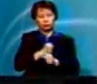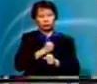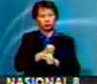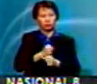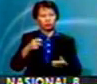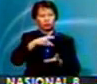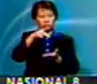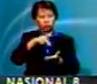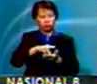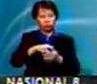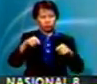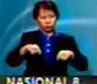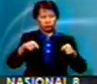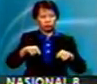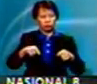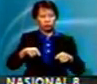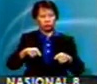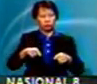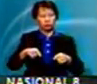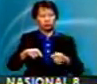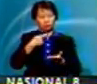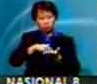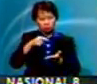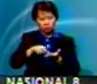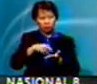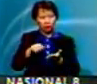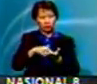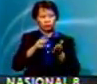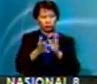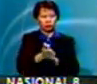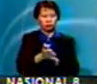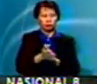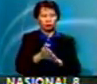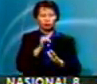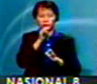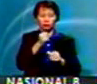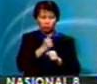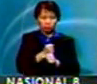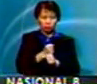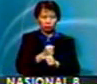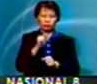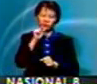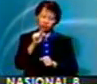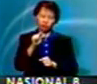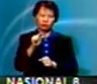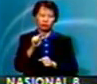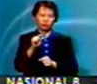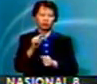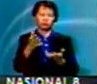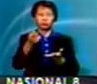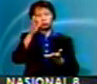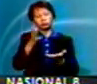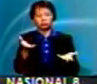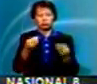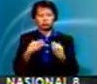Pusat lah pun ada kayaknya. Belanja tu tak. Jadi kita kata tak dapat lah dia. Sikit. Jadi tak ada lah kita